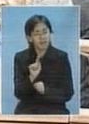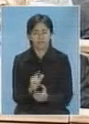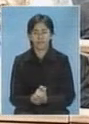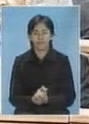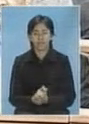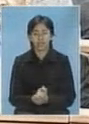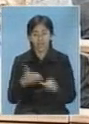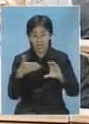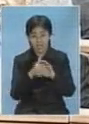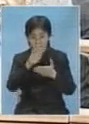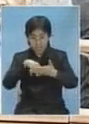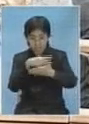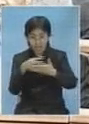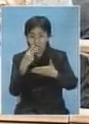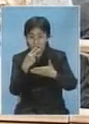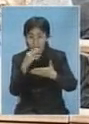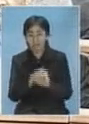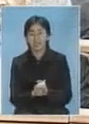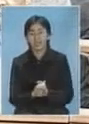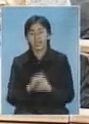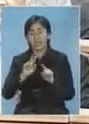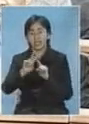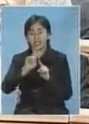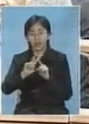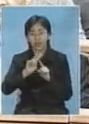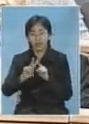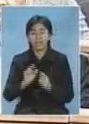มื่อสักครู่ชาร์จเมื่อสักครู่นี้เหมือนกันครับรายการที่2ครับ